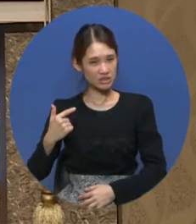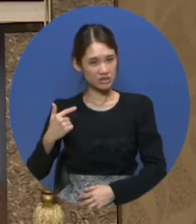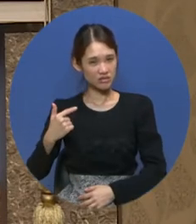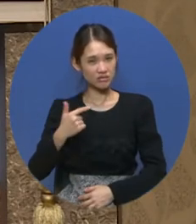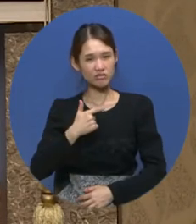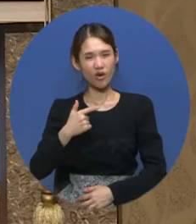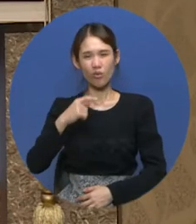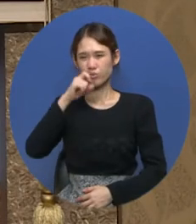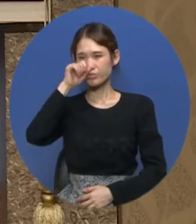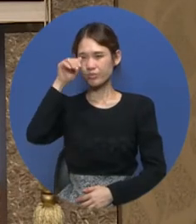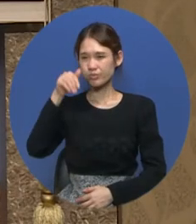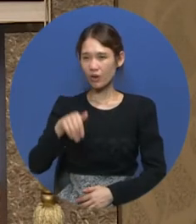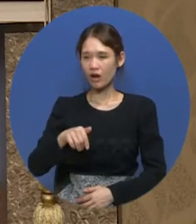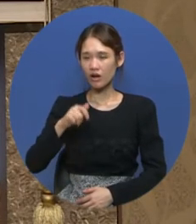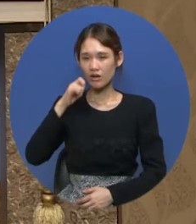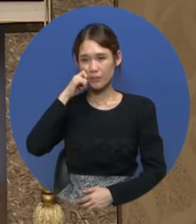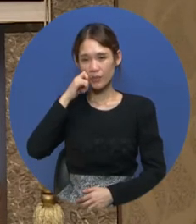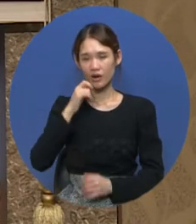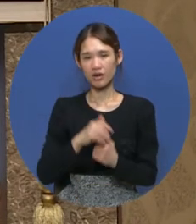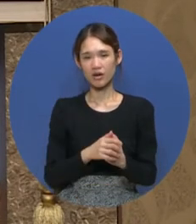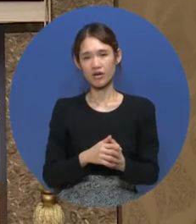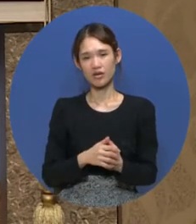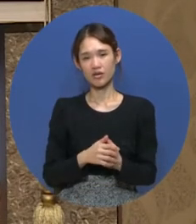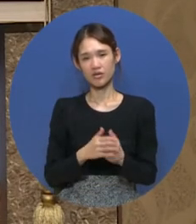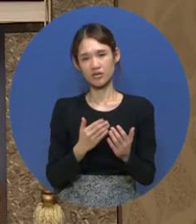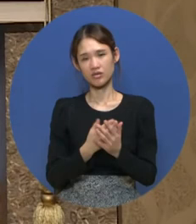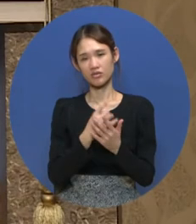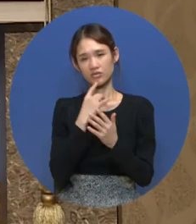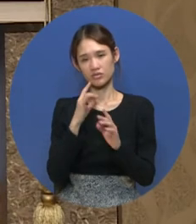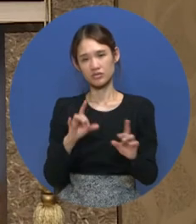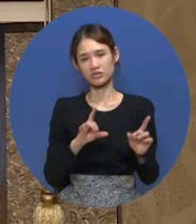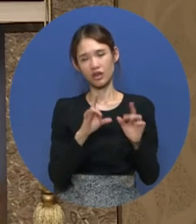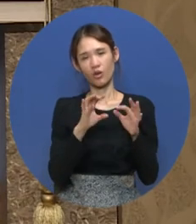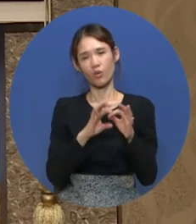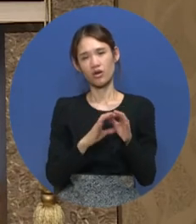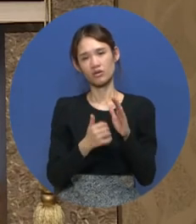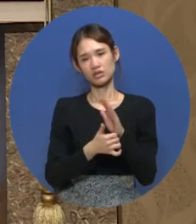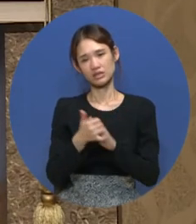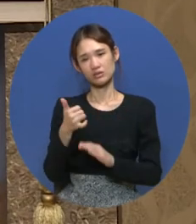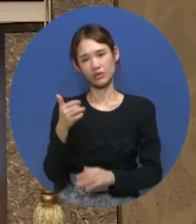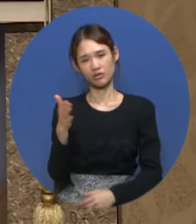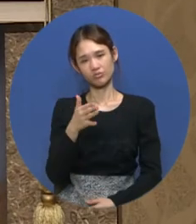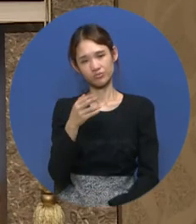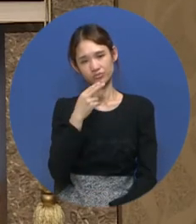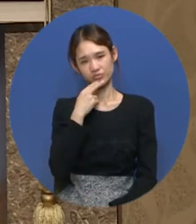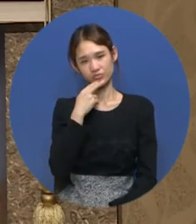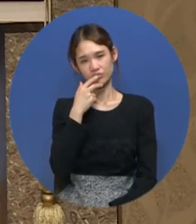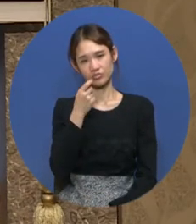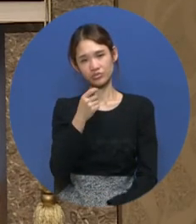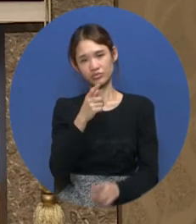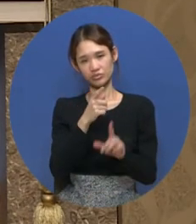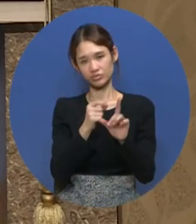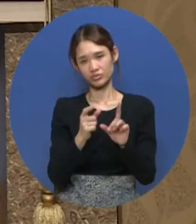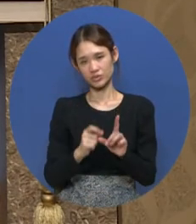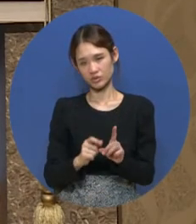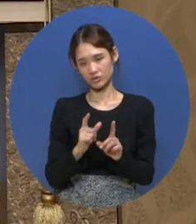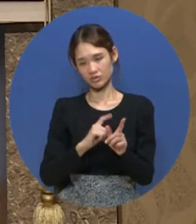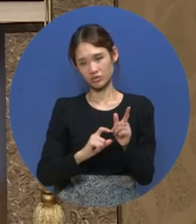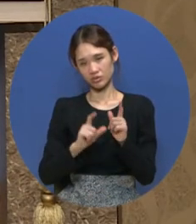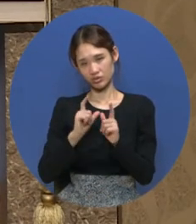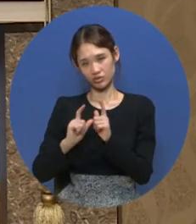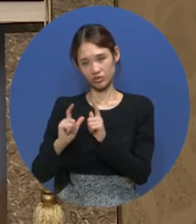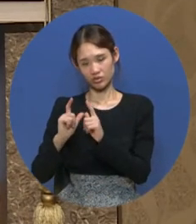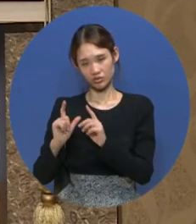안 줘 싸나요 개성 만 됐지만 은 살아가는 데에 대한 희망이 없었잖아요 그런 부분들을 좀 더